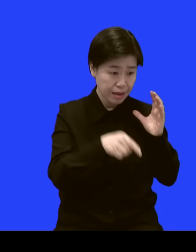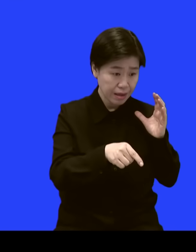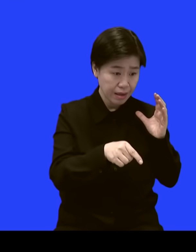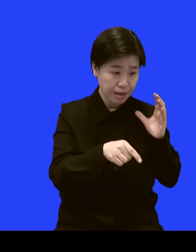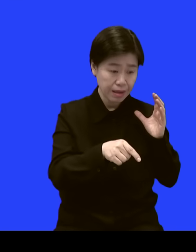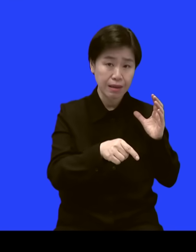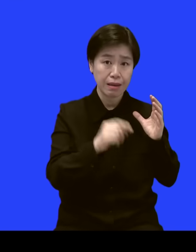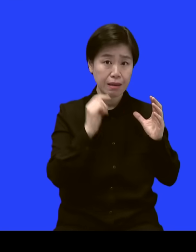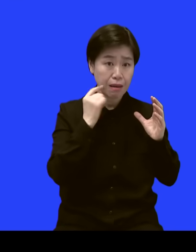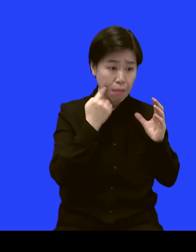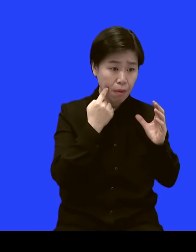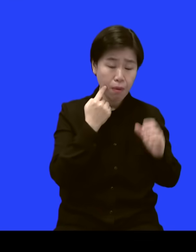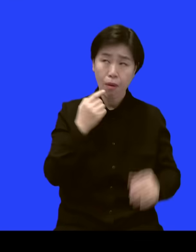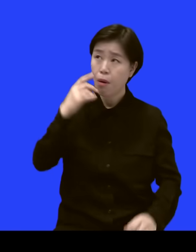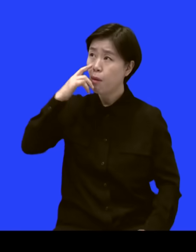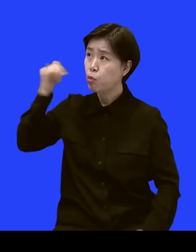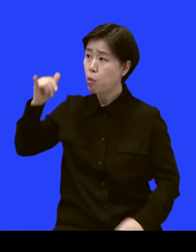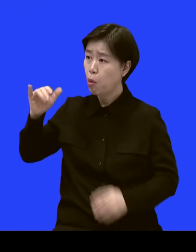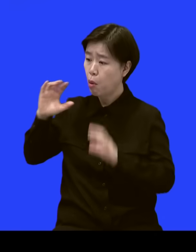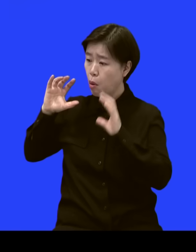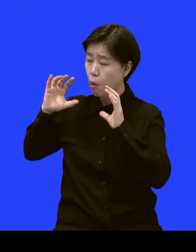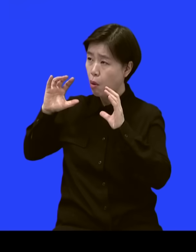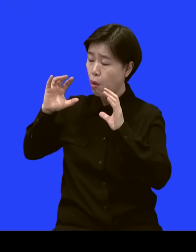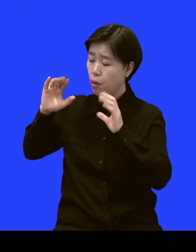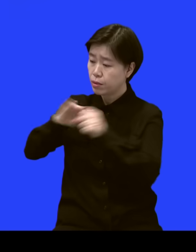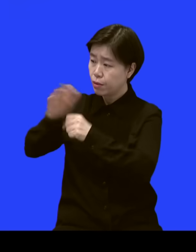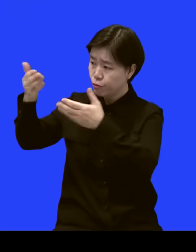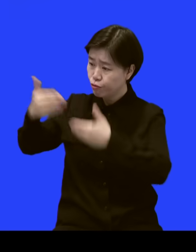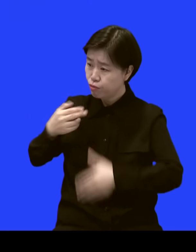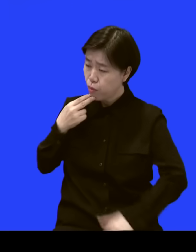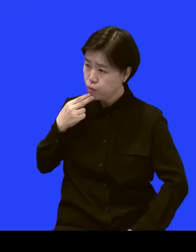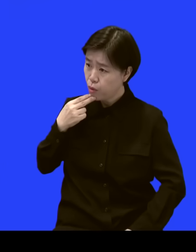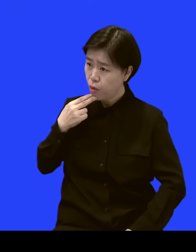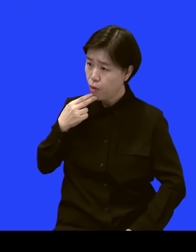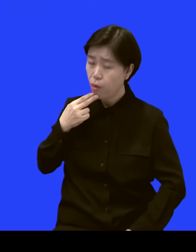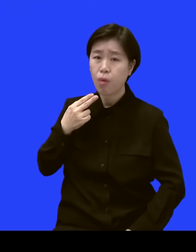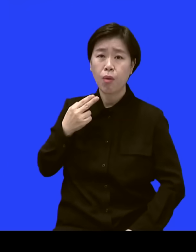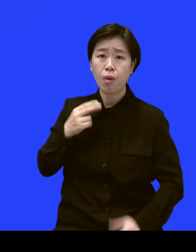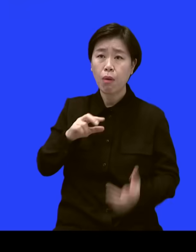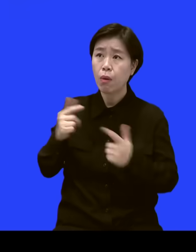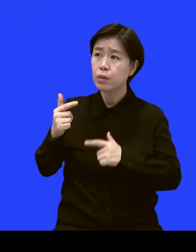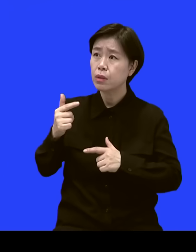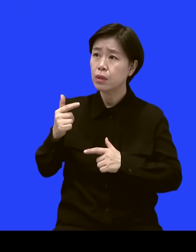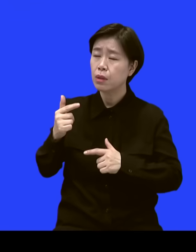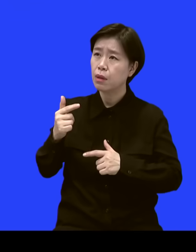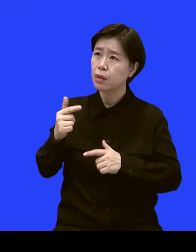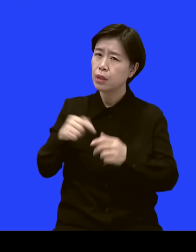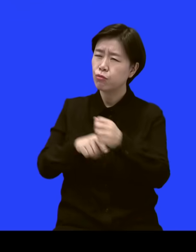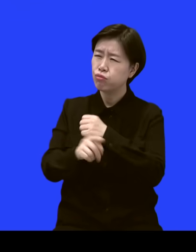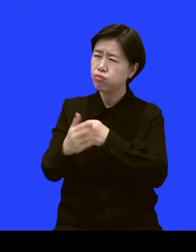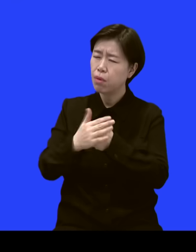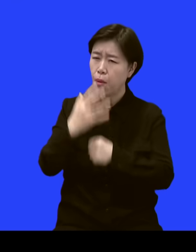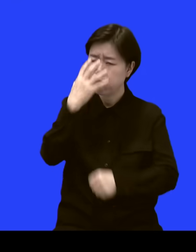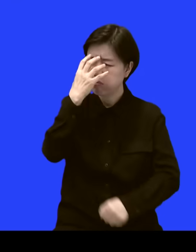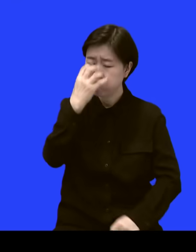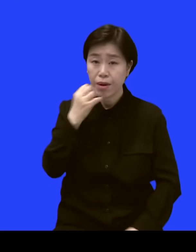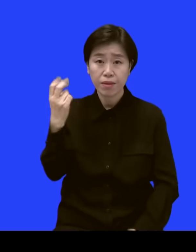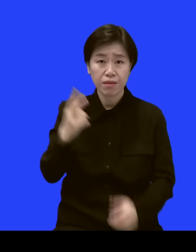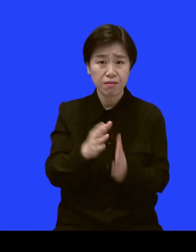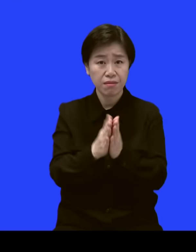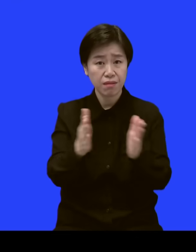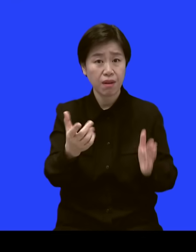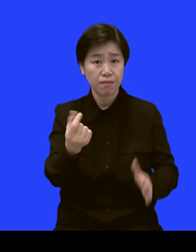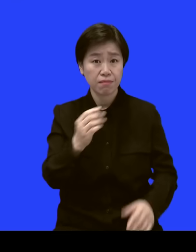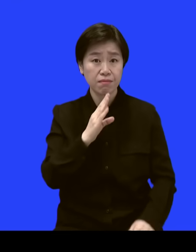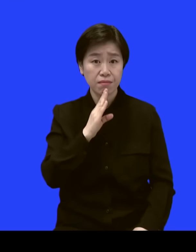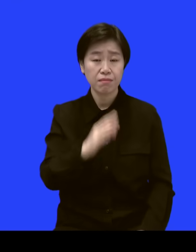거예요. 저한테는. 그러니까 내 심적으로 조금만 방심하면 다시 바로. 그냥 돌아오는군요. 그렇죠. 그때 뭐 학원 운영하시면서